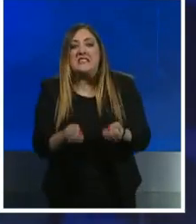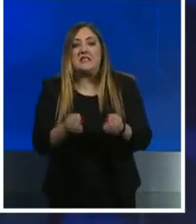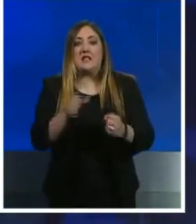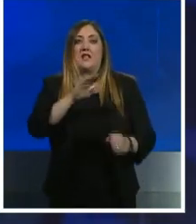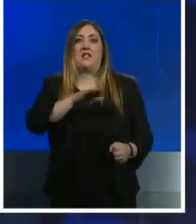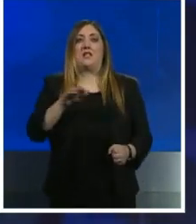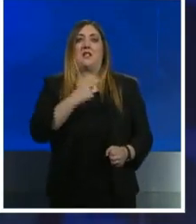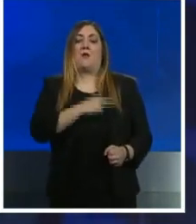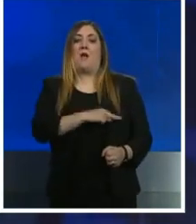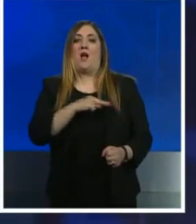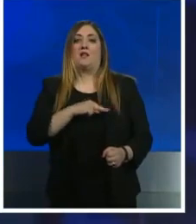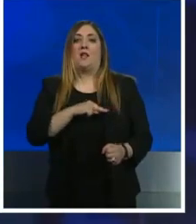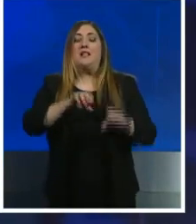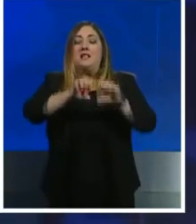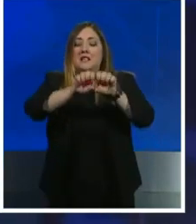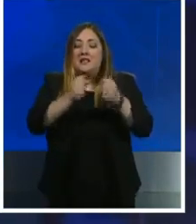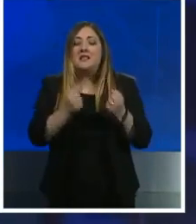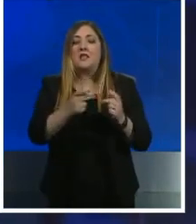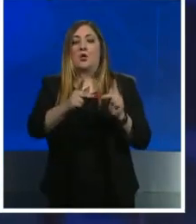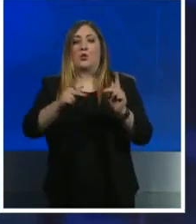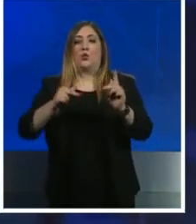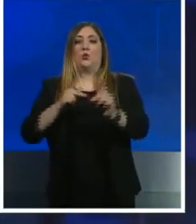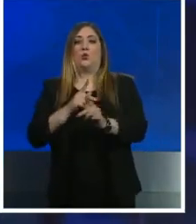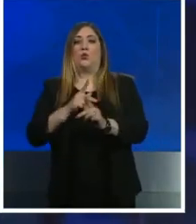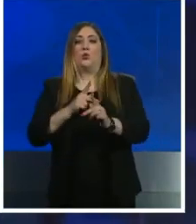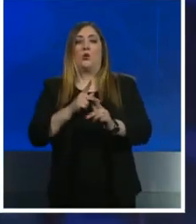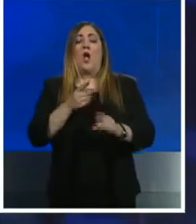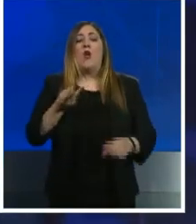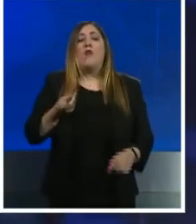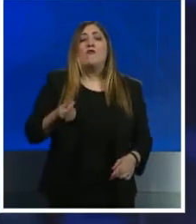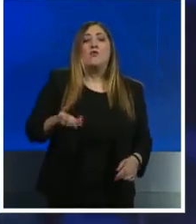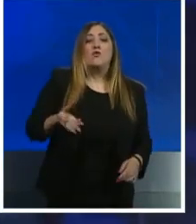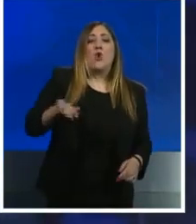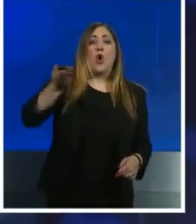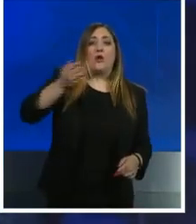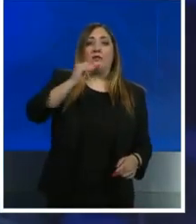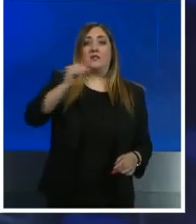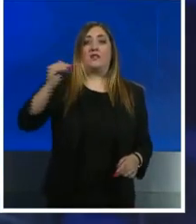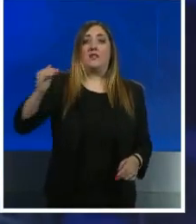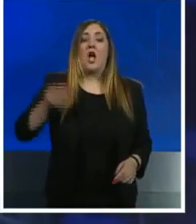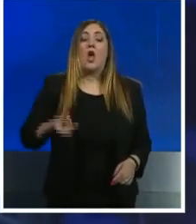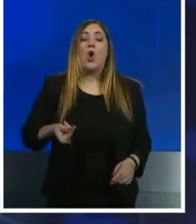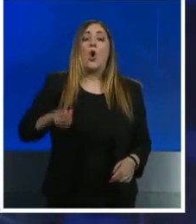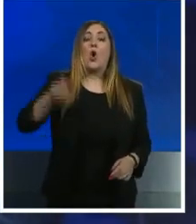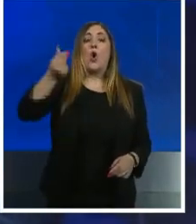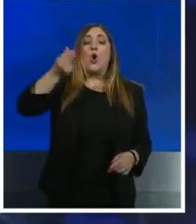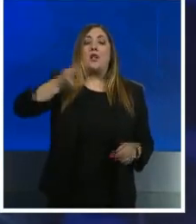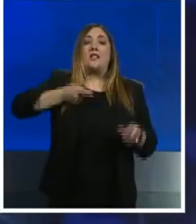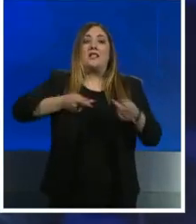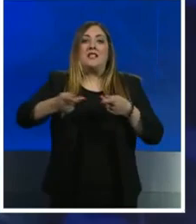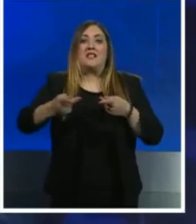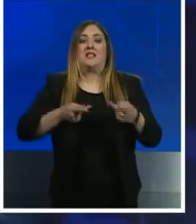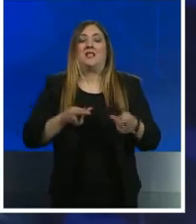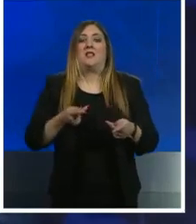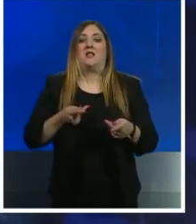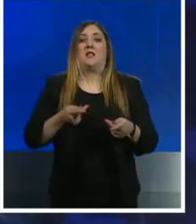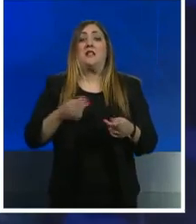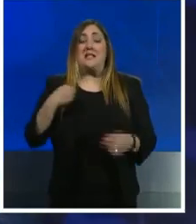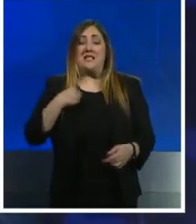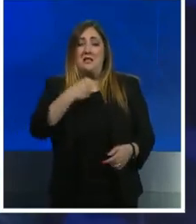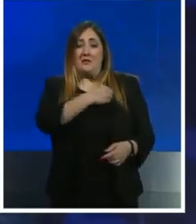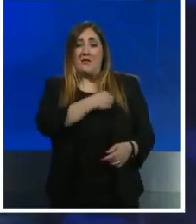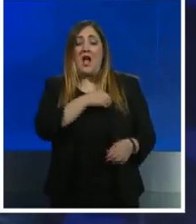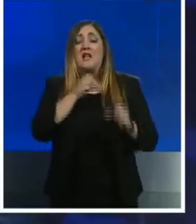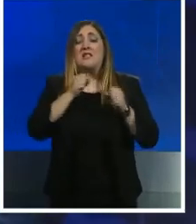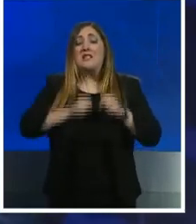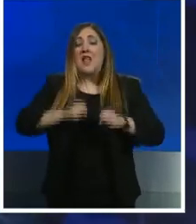ħafna Maltin. Għalfej żdiedu l-prezzijiet fil-proprjetà u l-kirijiet? Għalfej imħabba l-overpopulation? Għalfej tmur l-isptar u